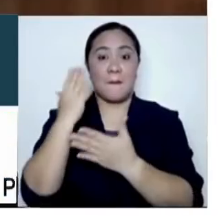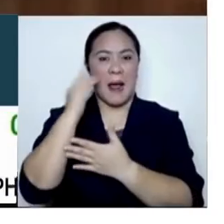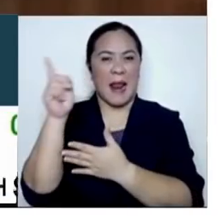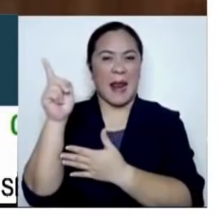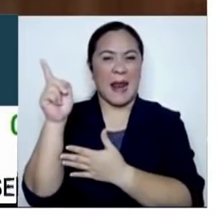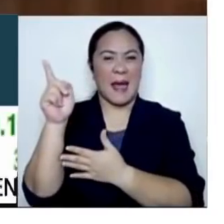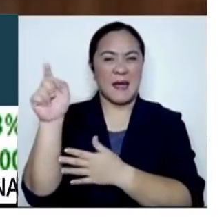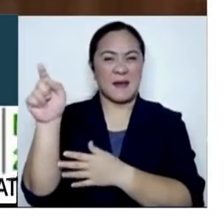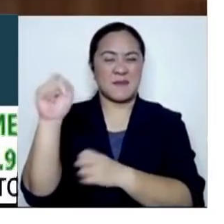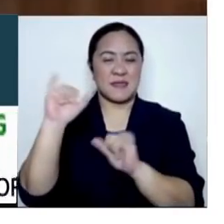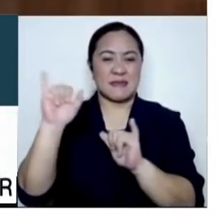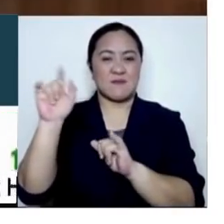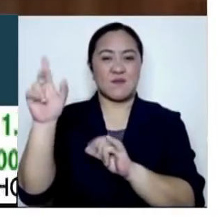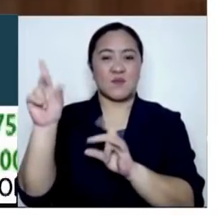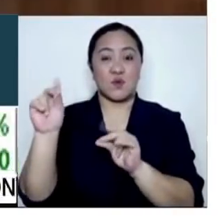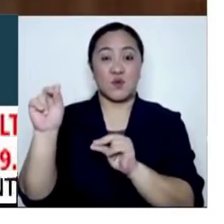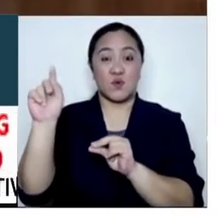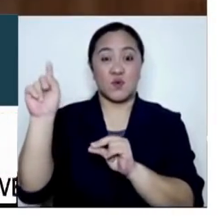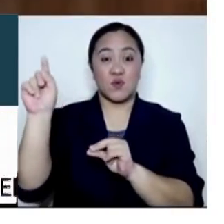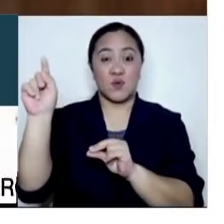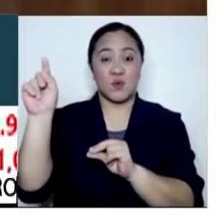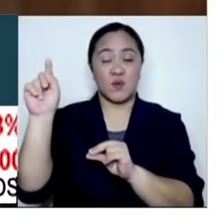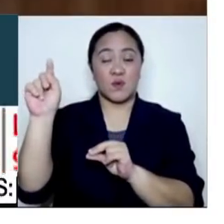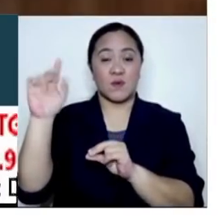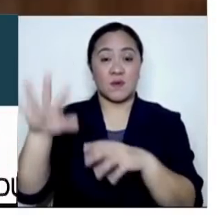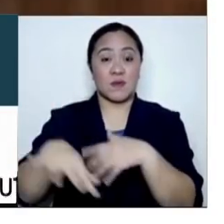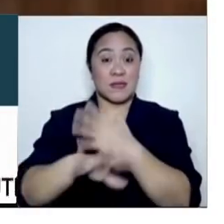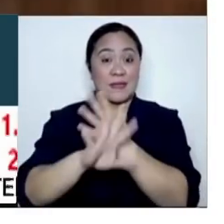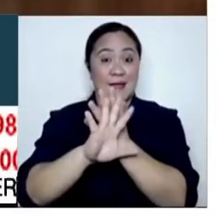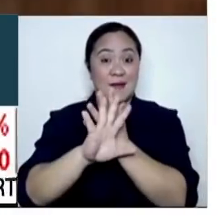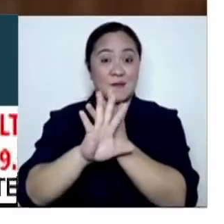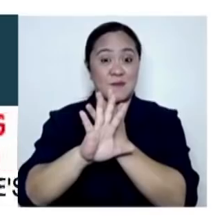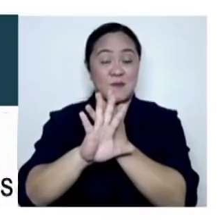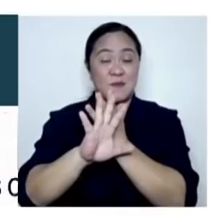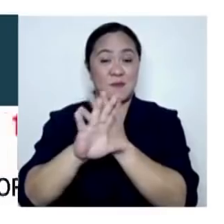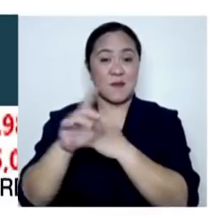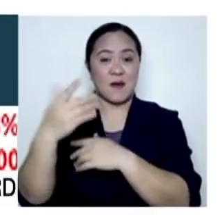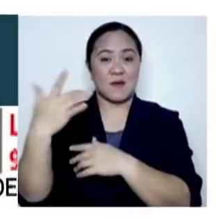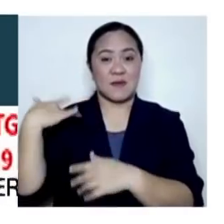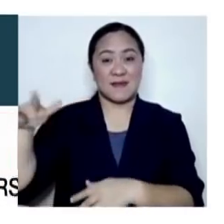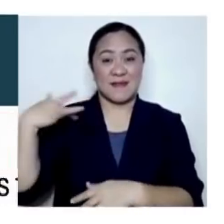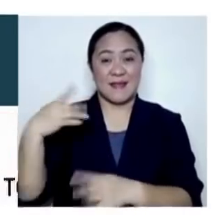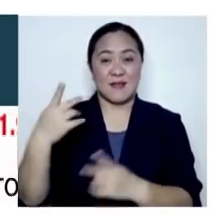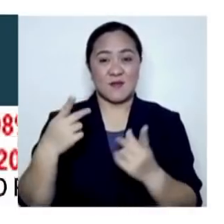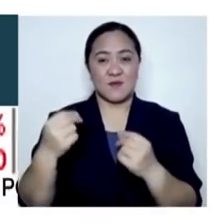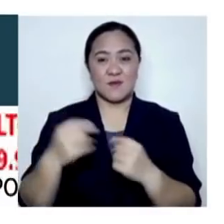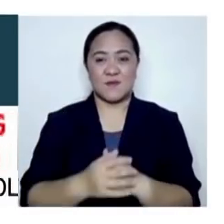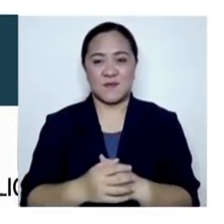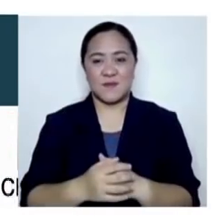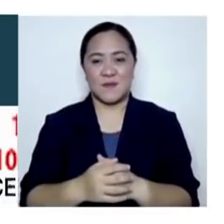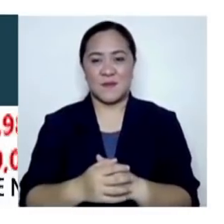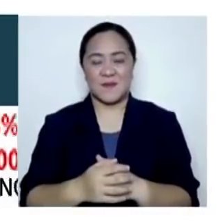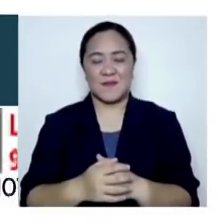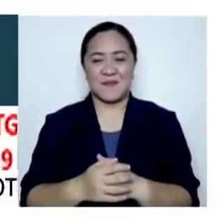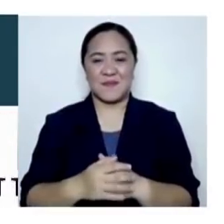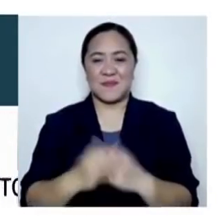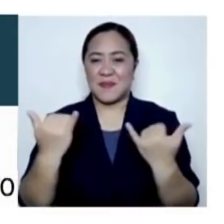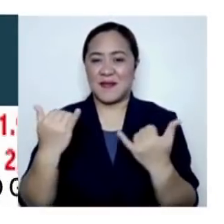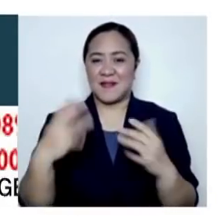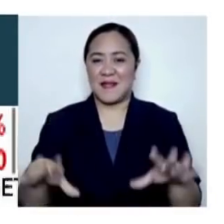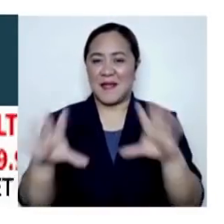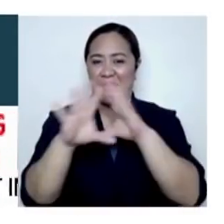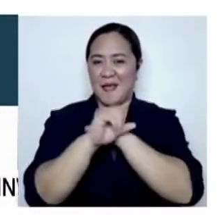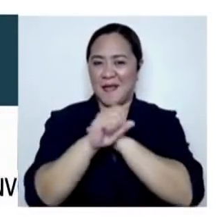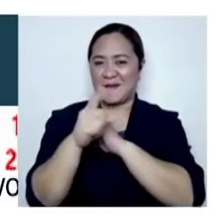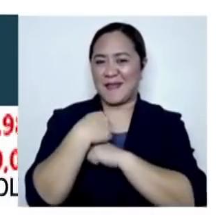niya na sisiraan. Pero hindi tayo bibigay. Senator, hindi ko lang pwedeng palagpasin. Dapat wrap up na. Pero one last na lang. Total, nasabi niyo na rin